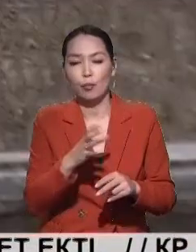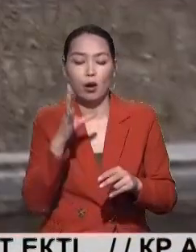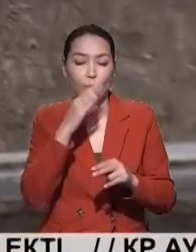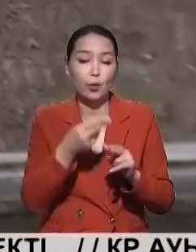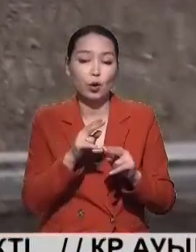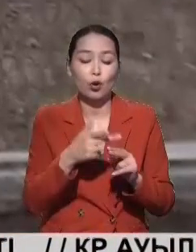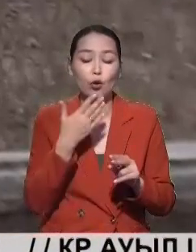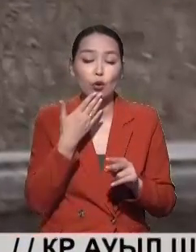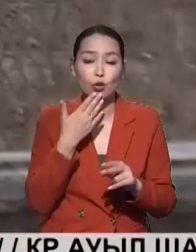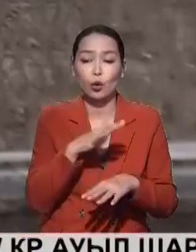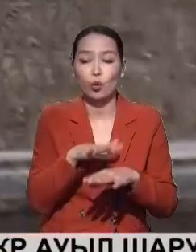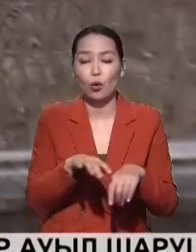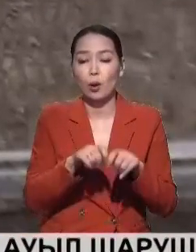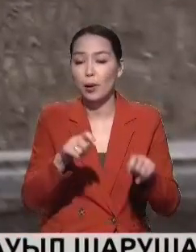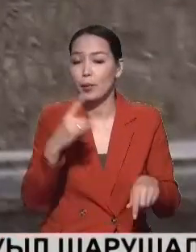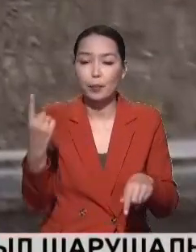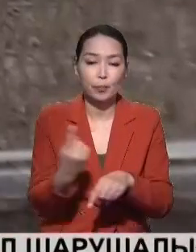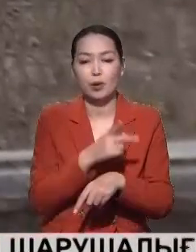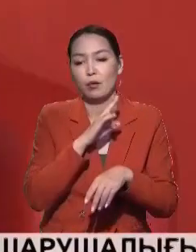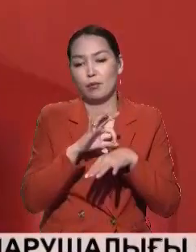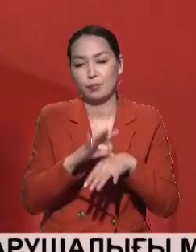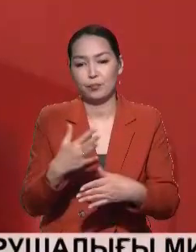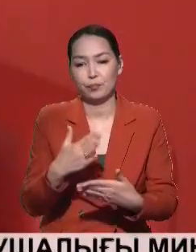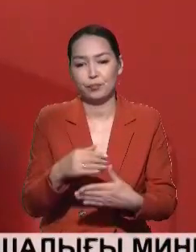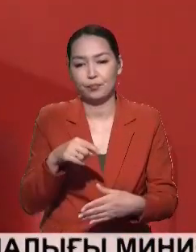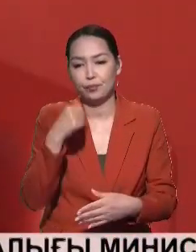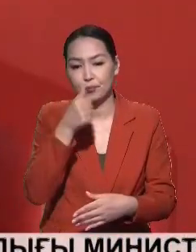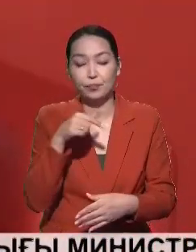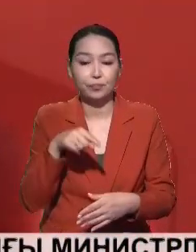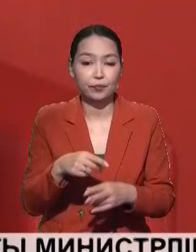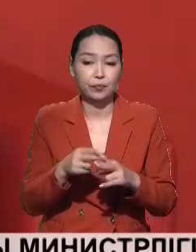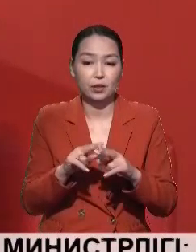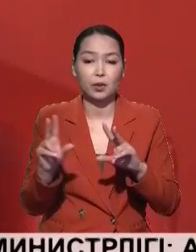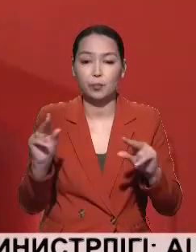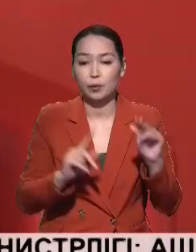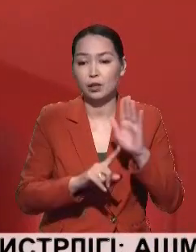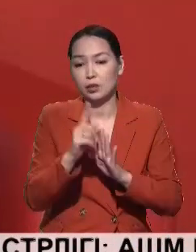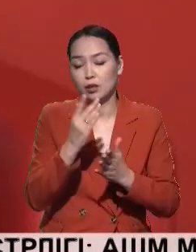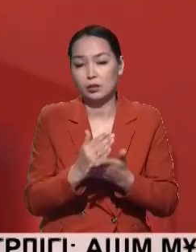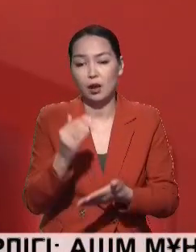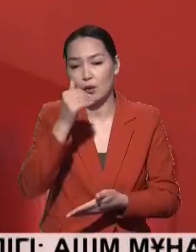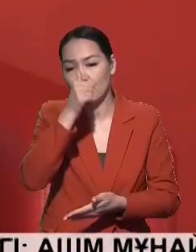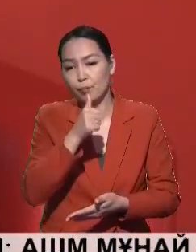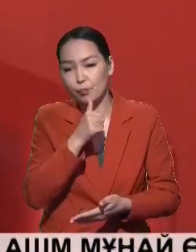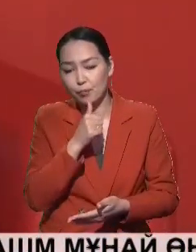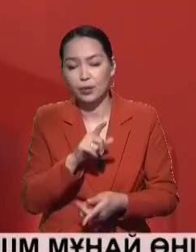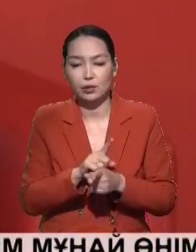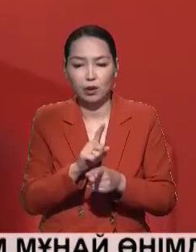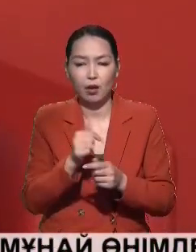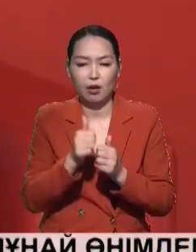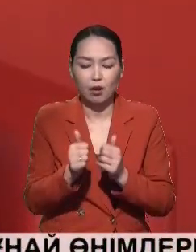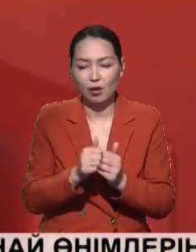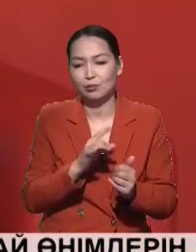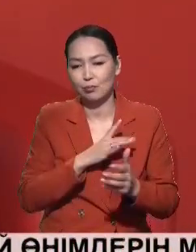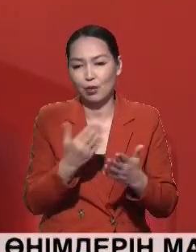құрылғалы бері бірінші рет жүзеге асқан еді. Биылғы жыл берекелі басталды. Ақпан айы Ақжолтай хабармен келді.